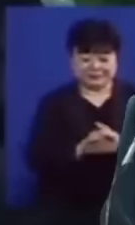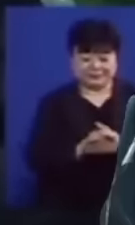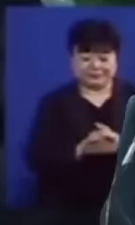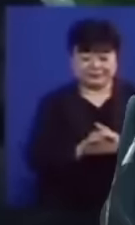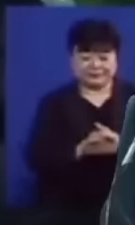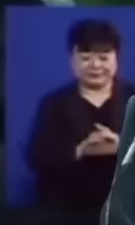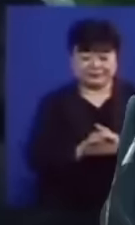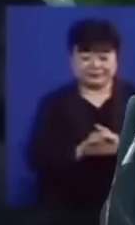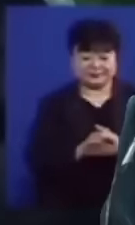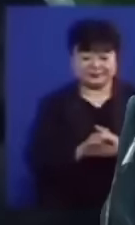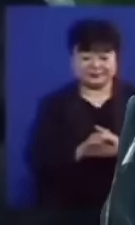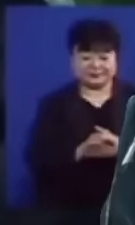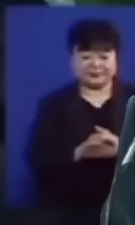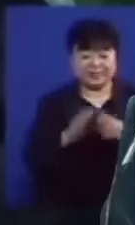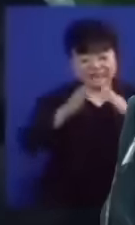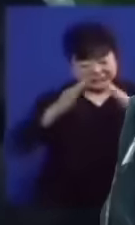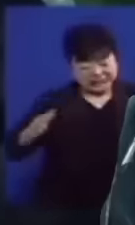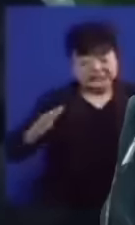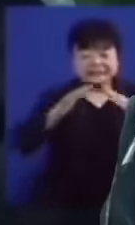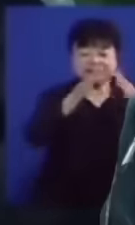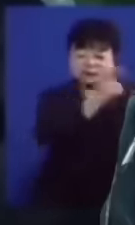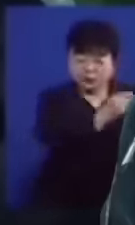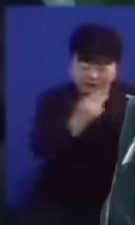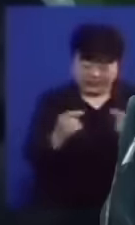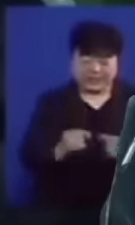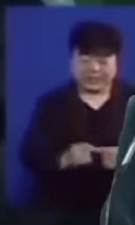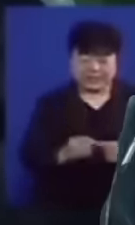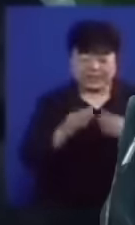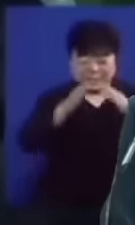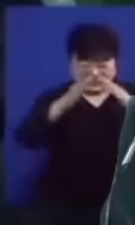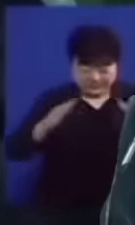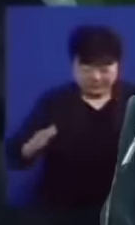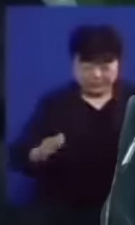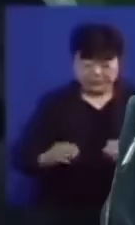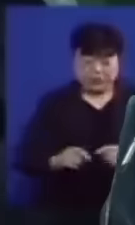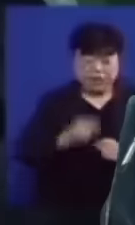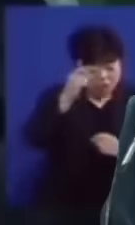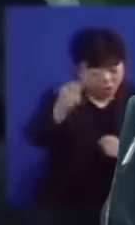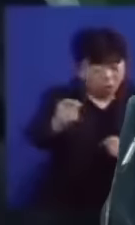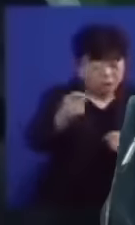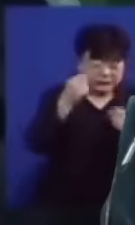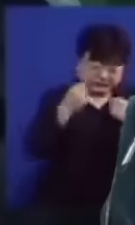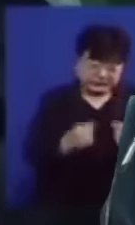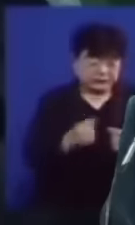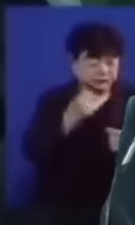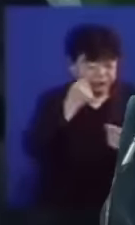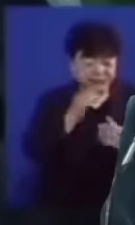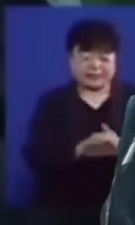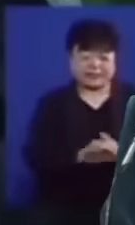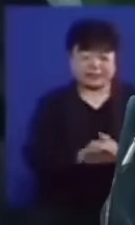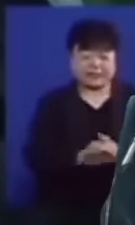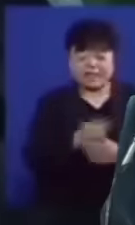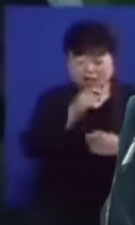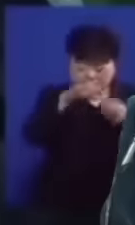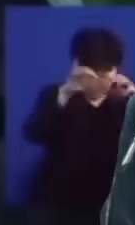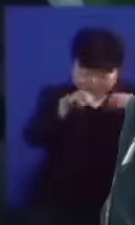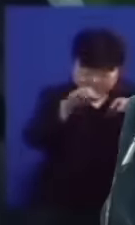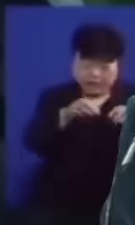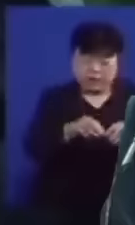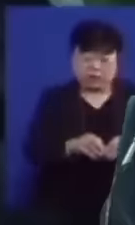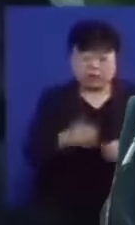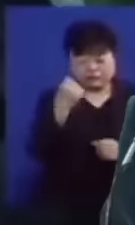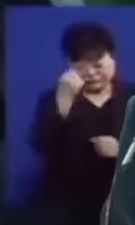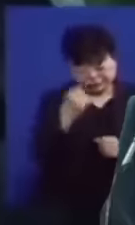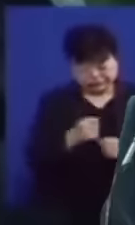쉬운 말로 말하면 천막집인 것입니다. 천막이라는 것은 영구히 있을 곳이 못 됩니다. 비도 세고